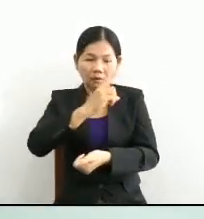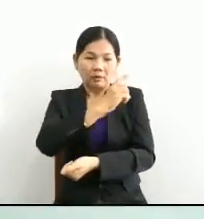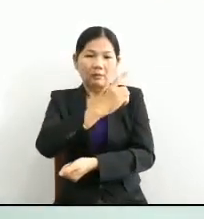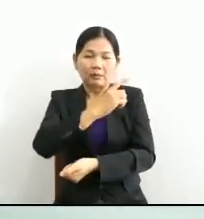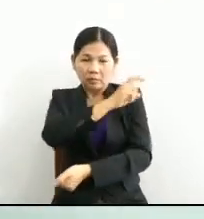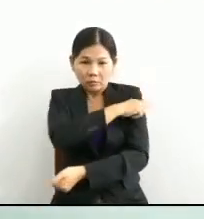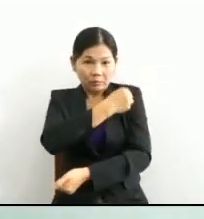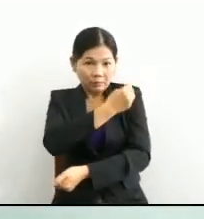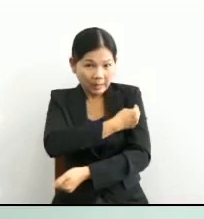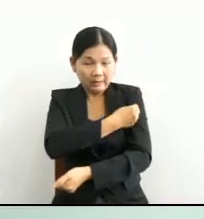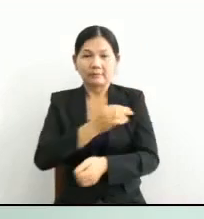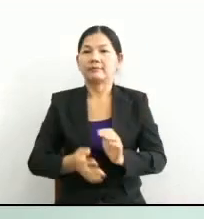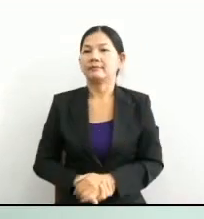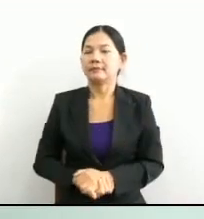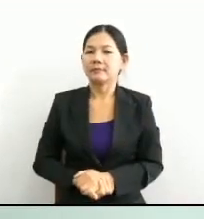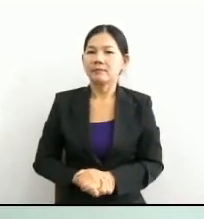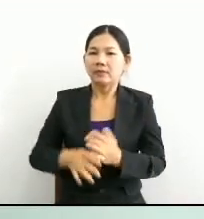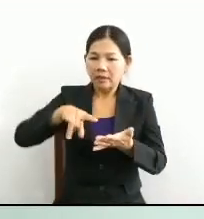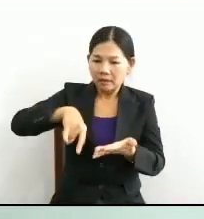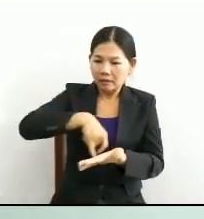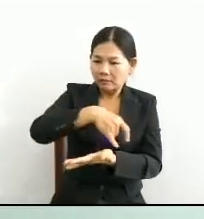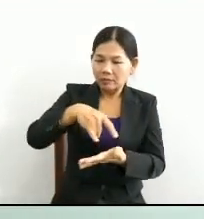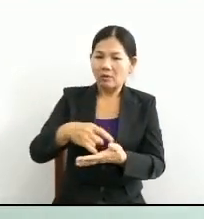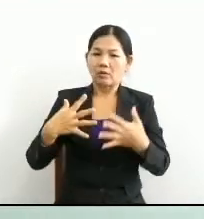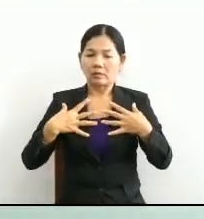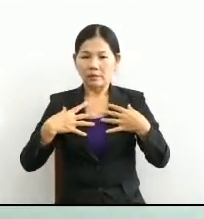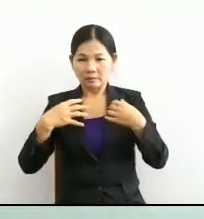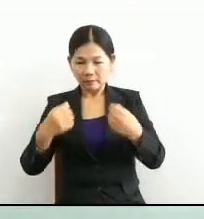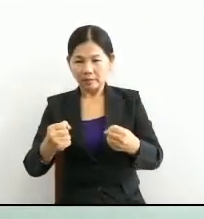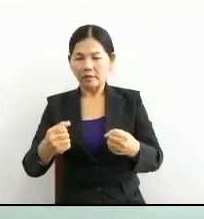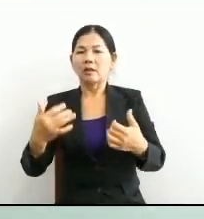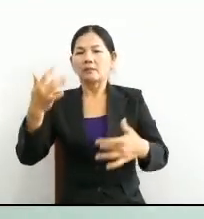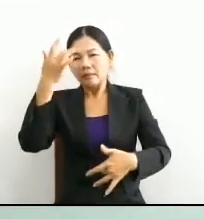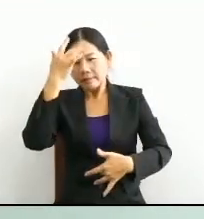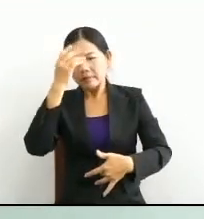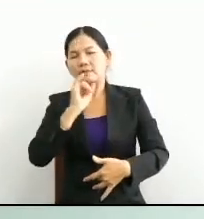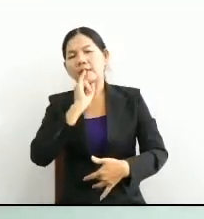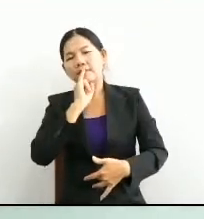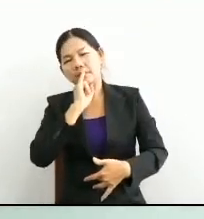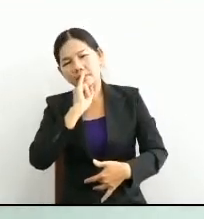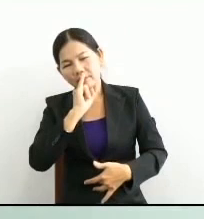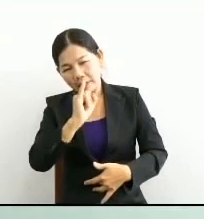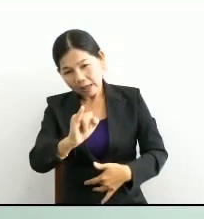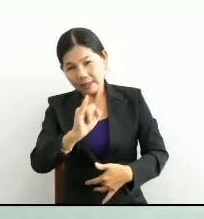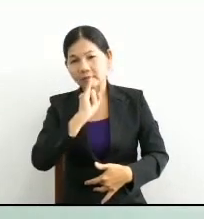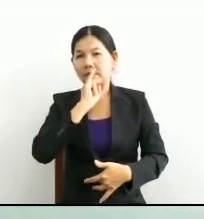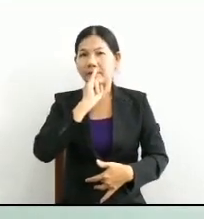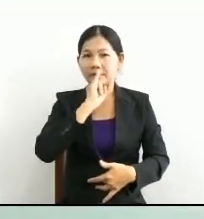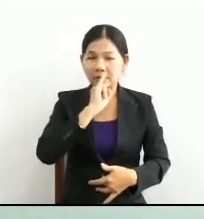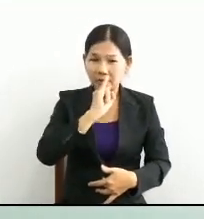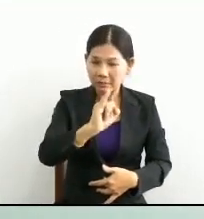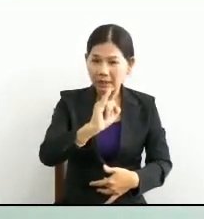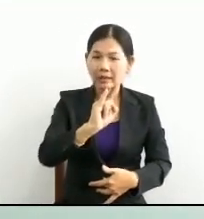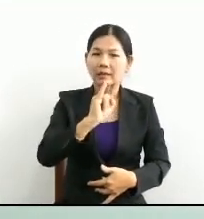cần lại ấy con. Chà, chỉ cần lái chia ba lần thái tôm nè chúng. Chúng ngư to tại dưỡng chia xa bái tôi quật